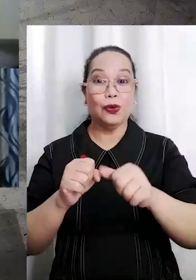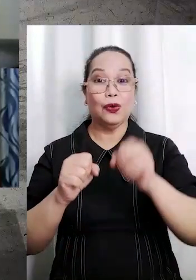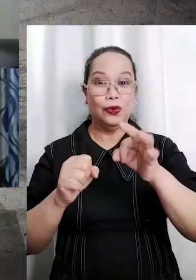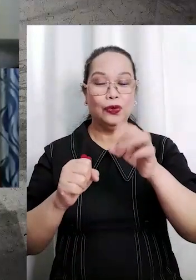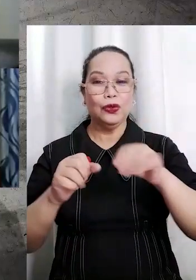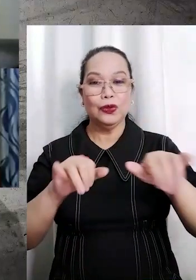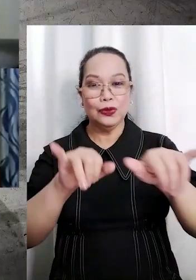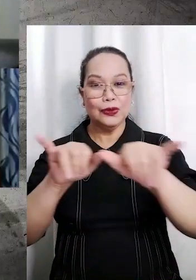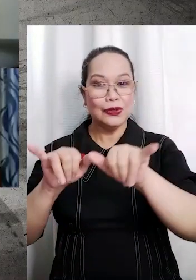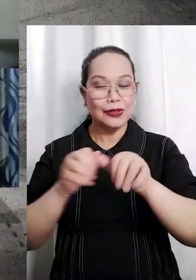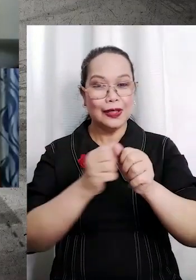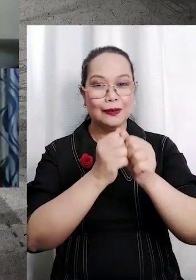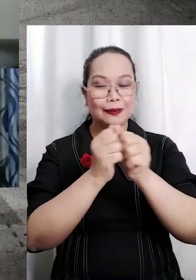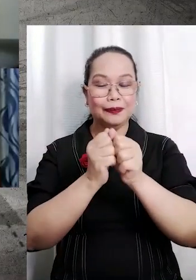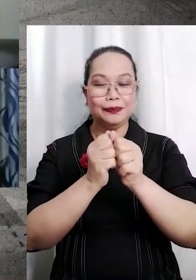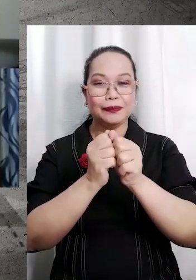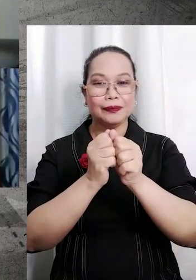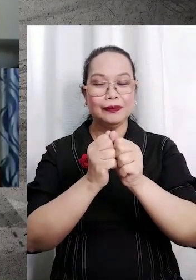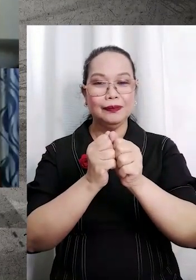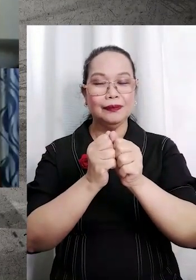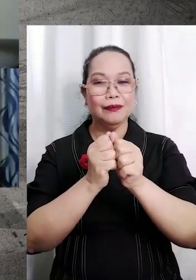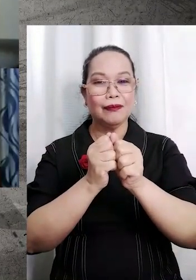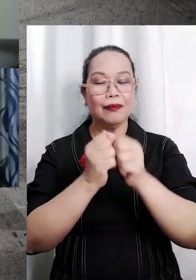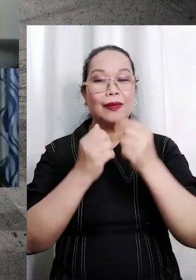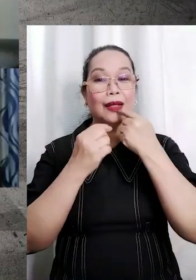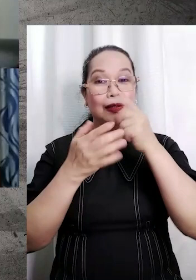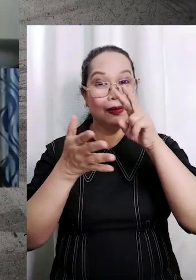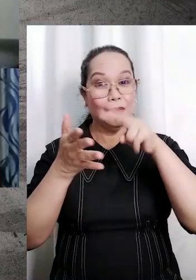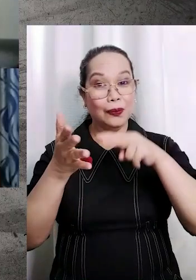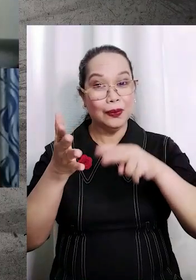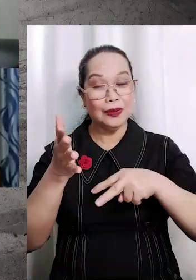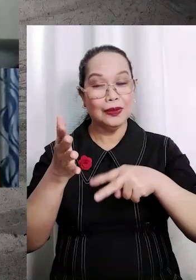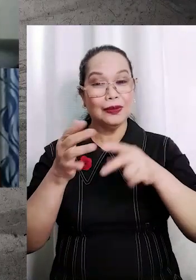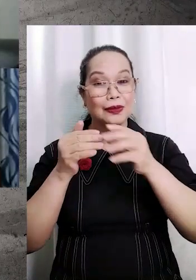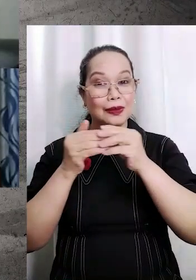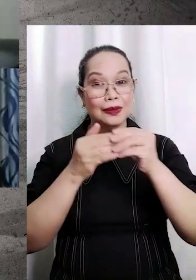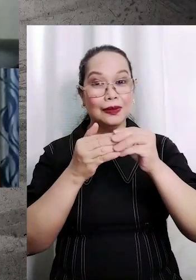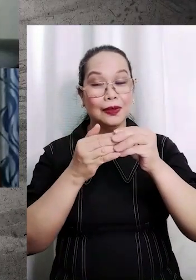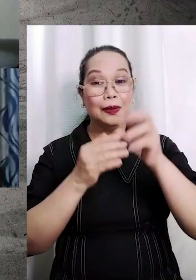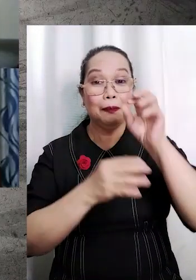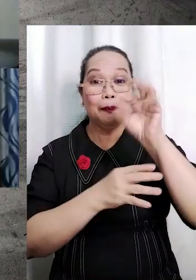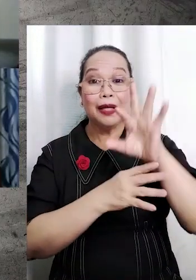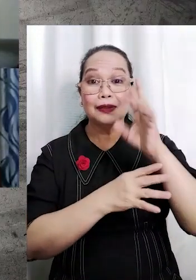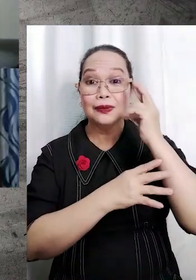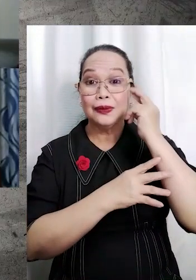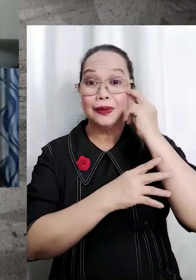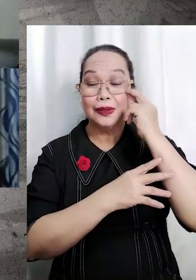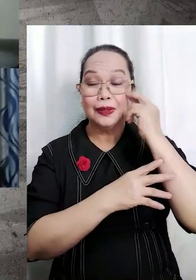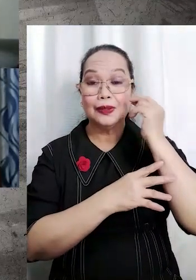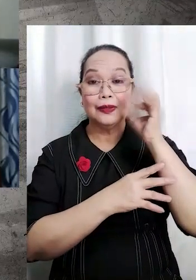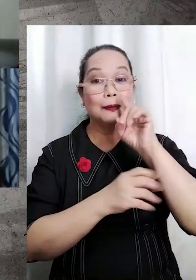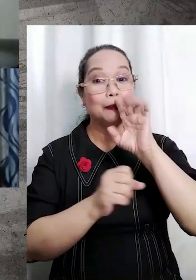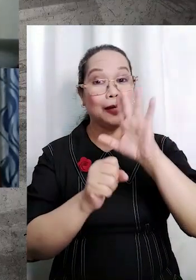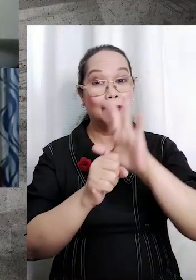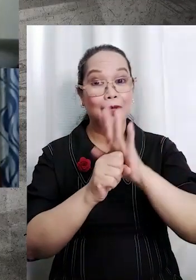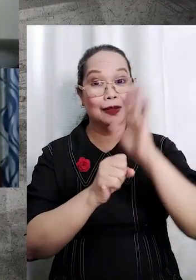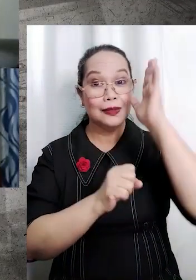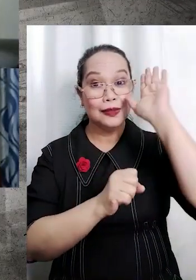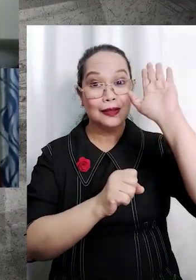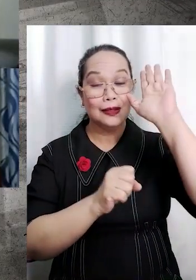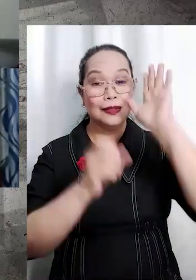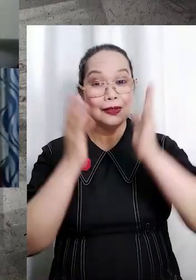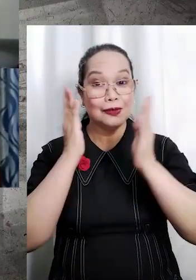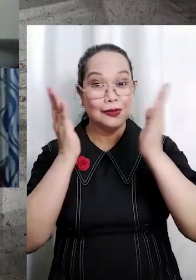Kung gayon, sabay-sabay po natin sahin sa pamumuno sa Bayabante ang pangako